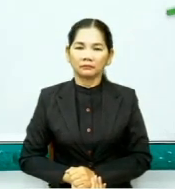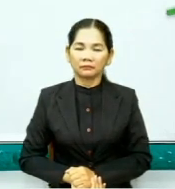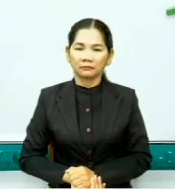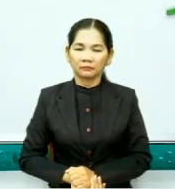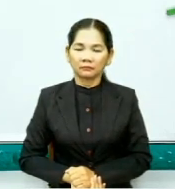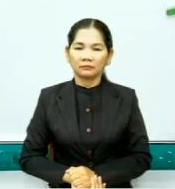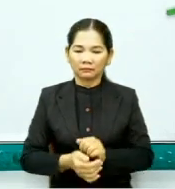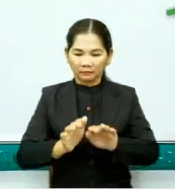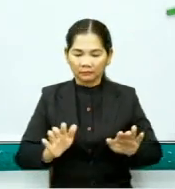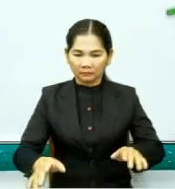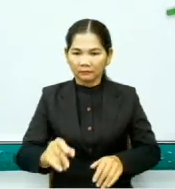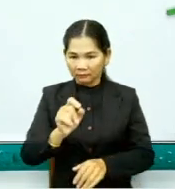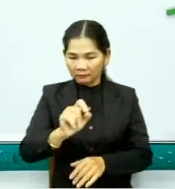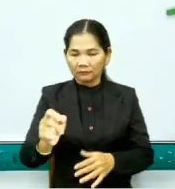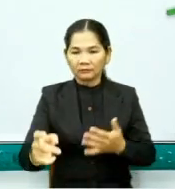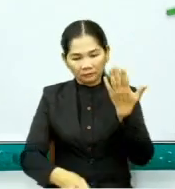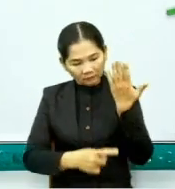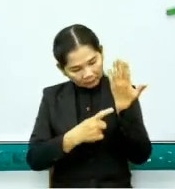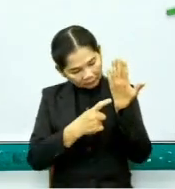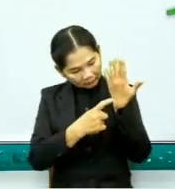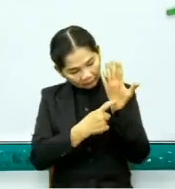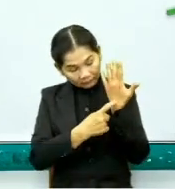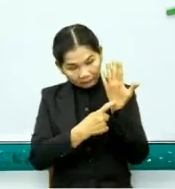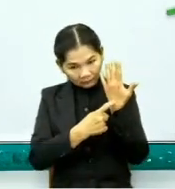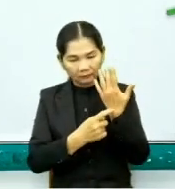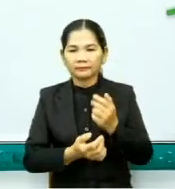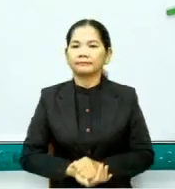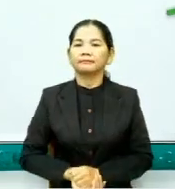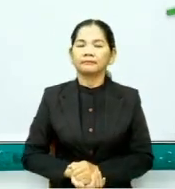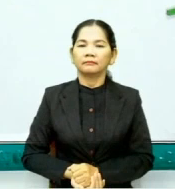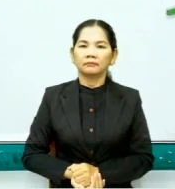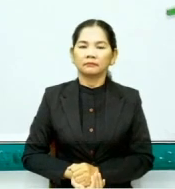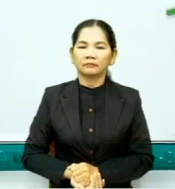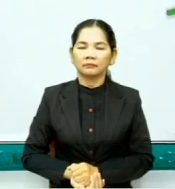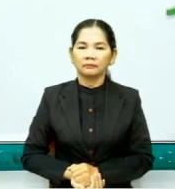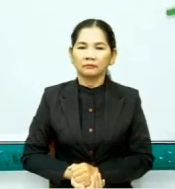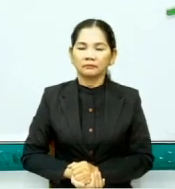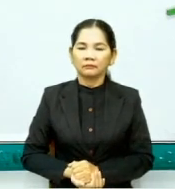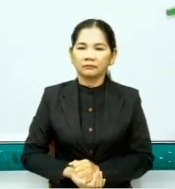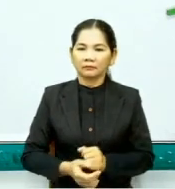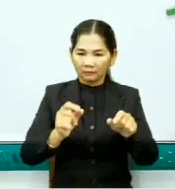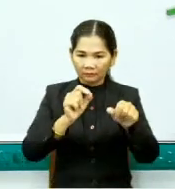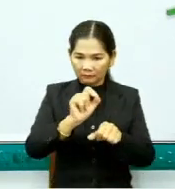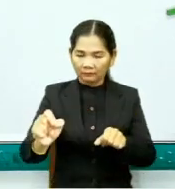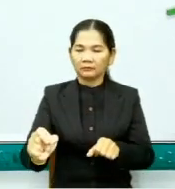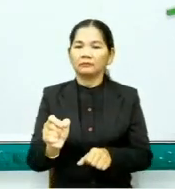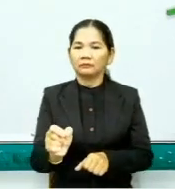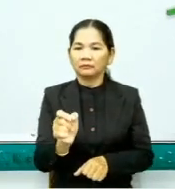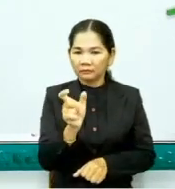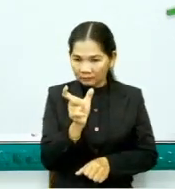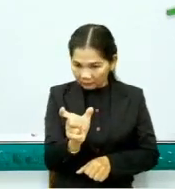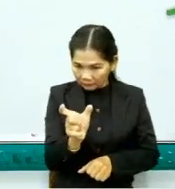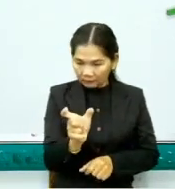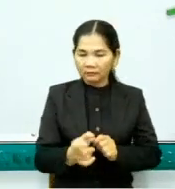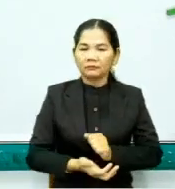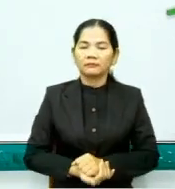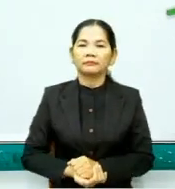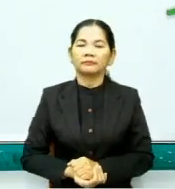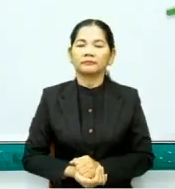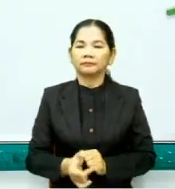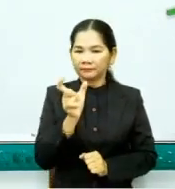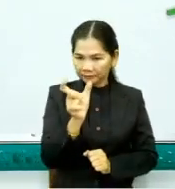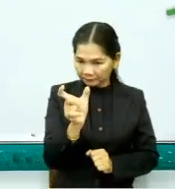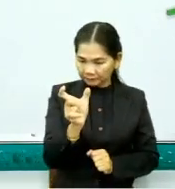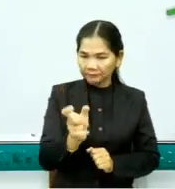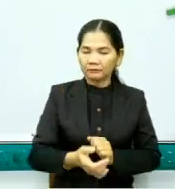chàng chẳng con sẽ xây xây nhạc khăn mùi máu chàng chẳng con sẽ xây tỏ chàng đọc lì bằng tay tên là con chàng đọc lì